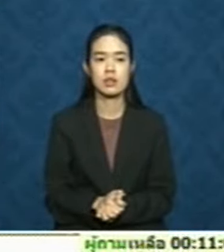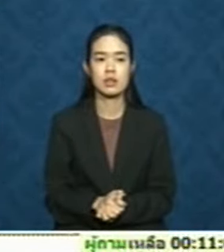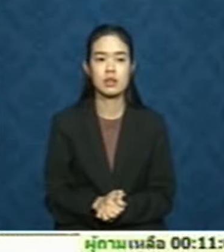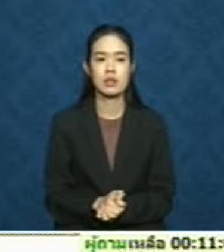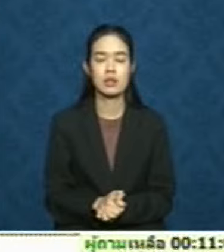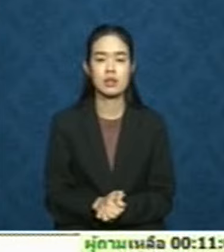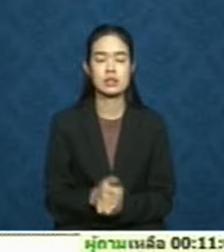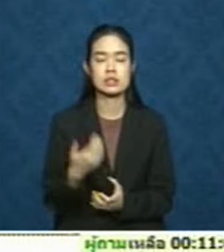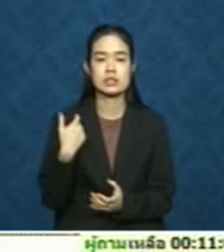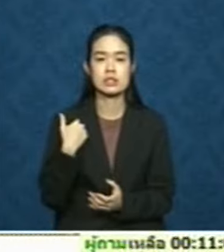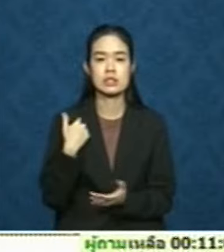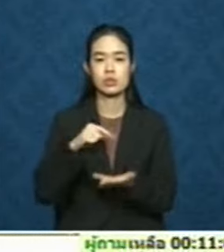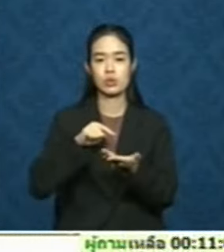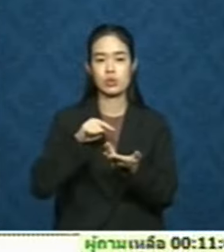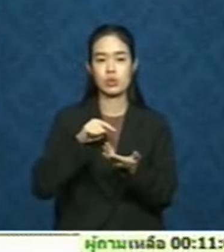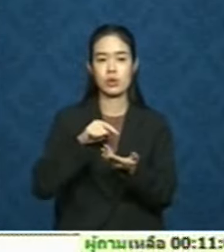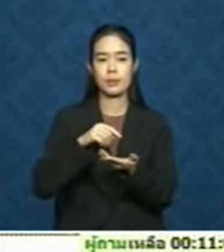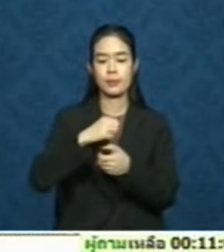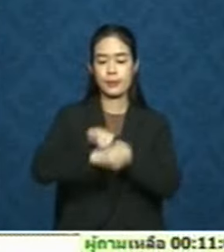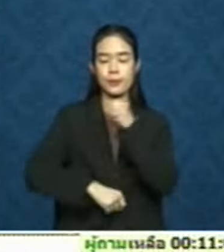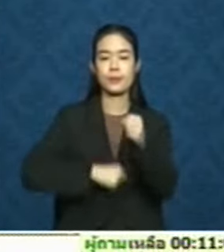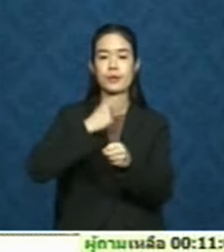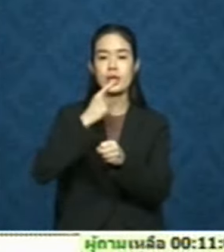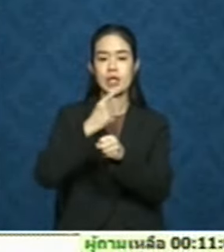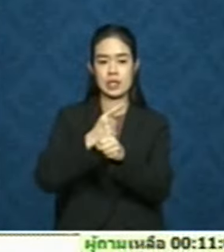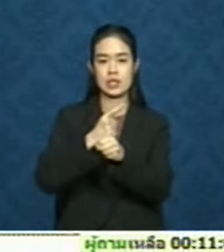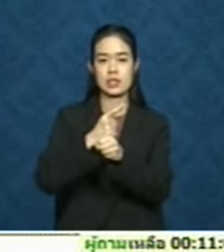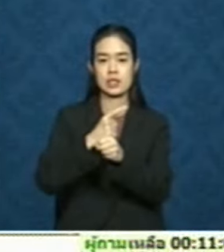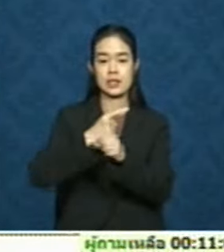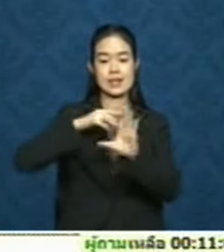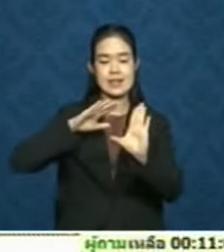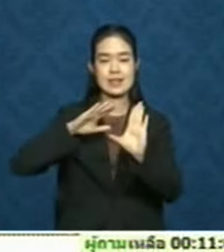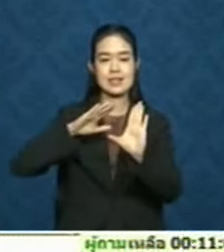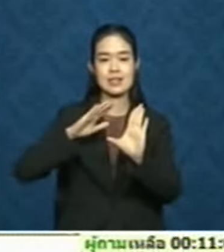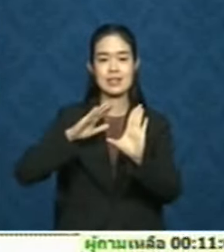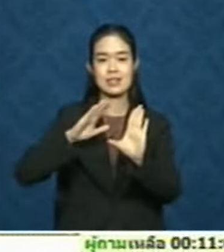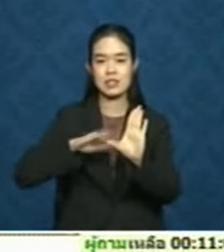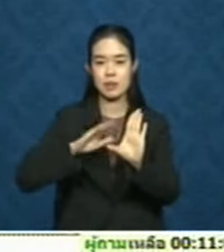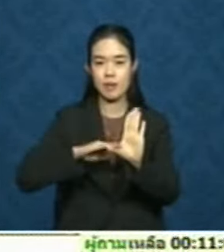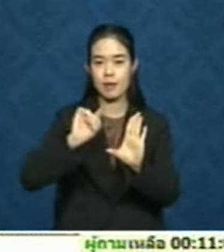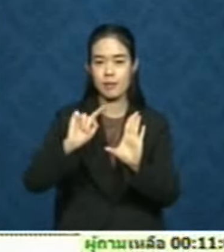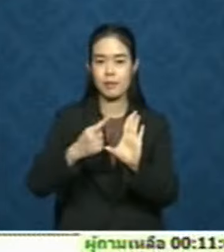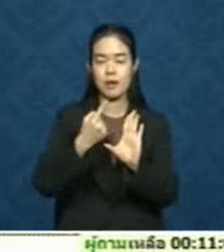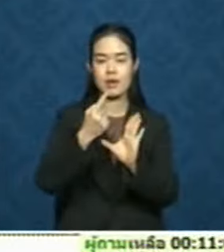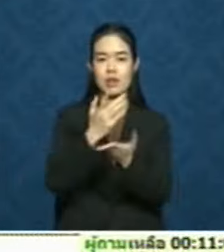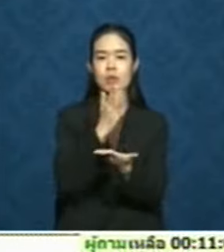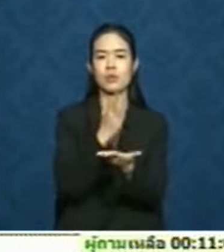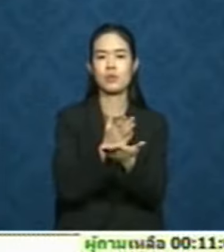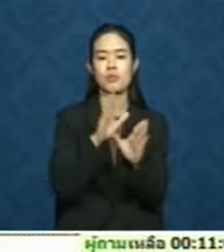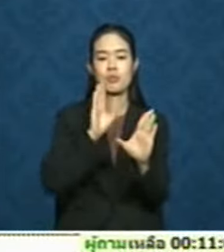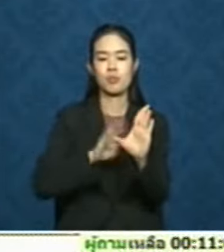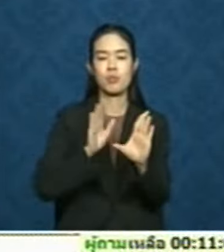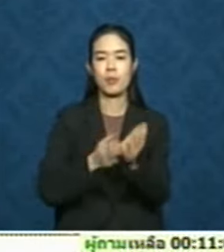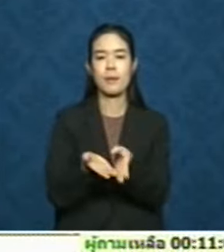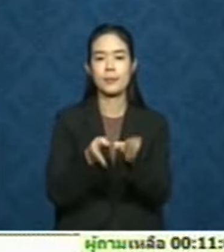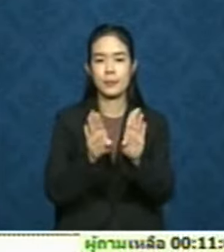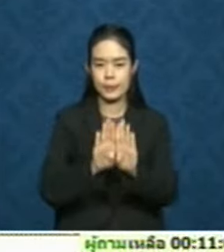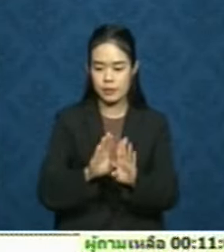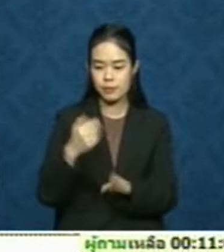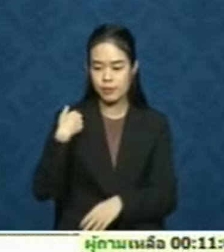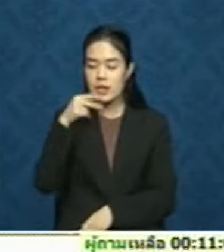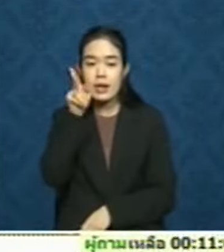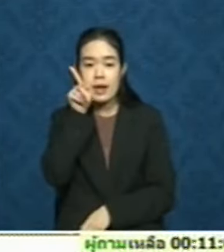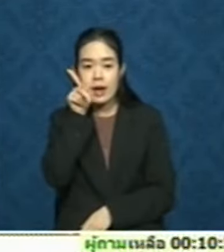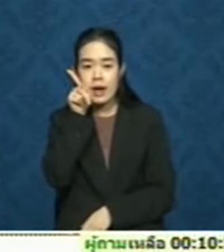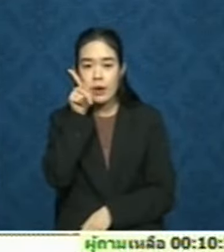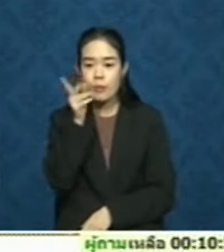รับนักศึกษาปีหนึ่งนะครับผมได้ติดตามข่าวสารเรื่องนี้จากแหล่งข่าวหลายแหล่งข่าวว่าลง